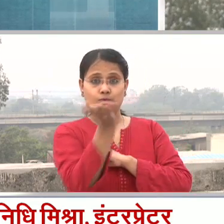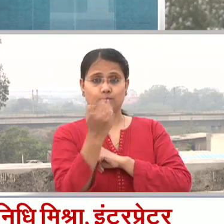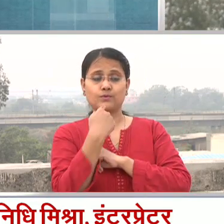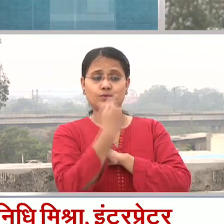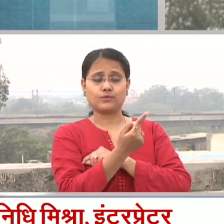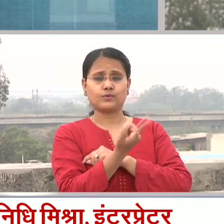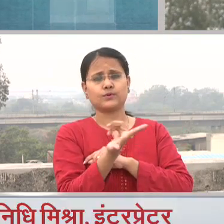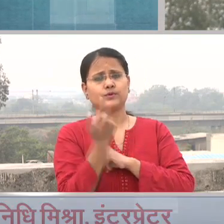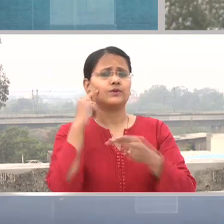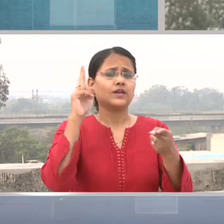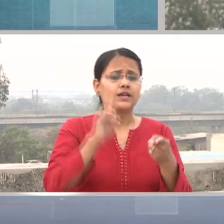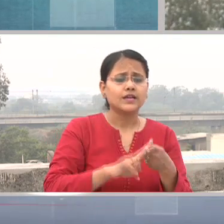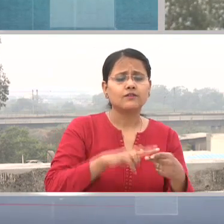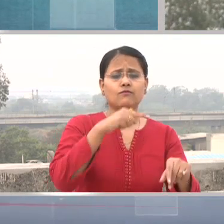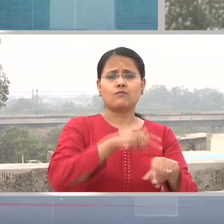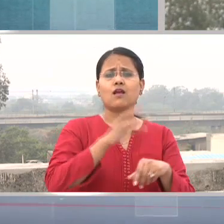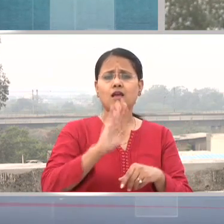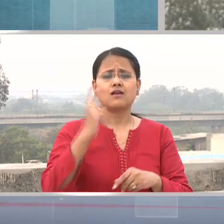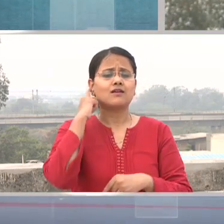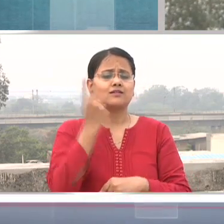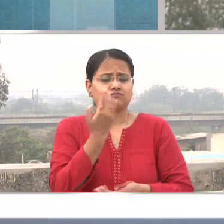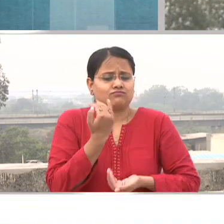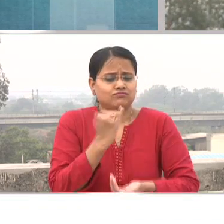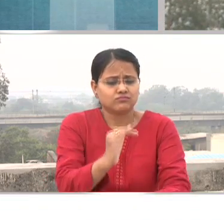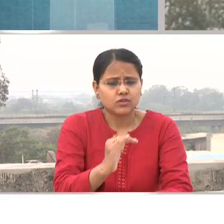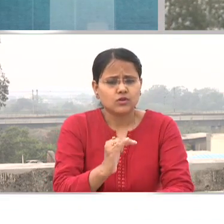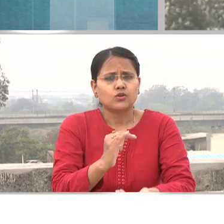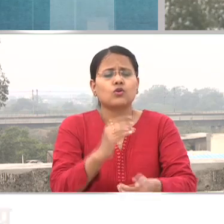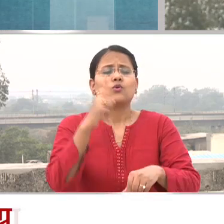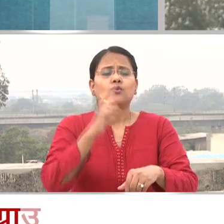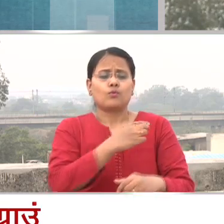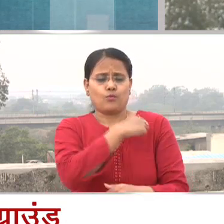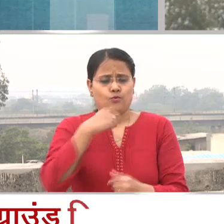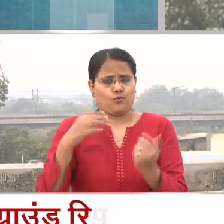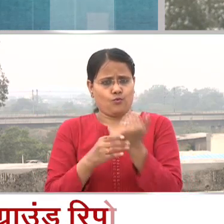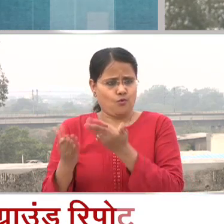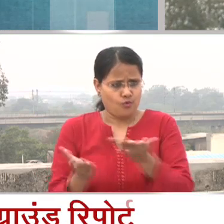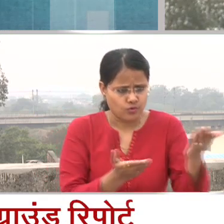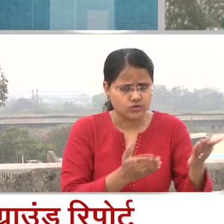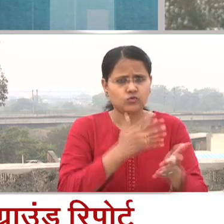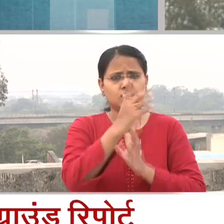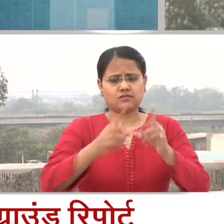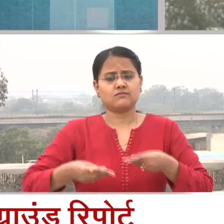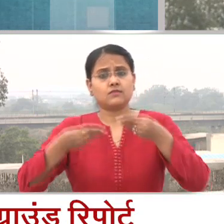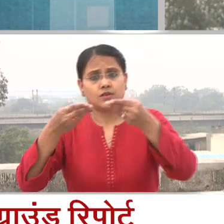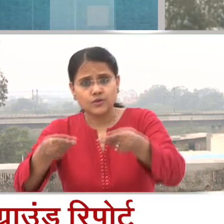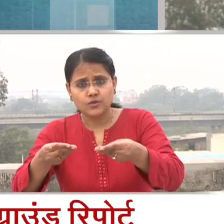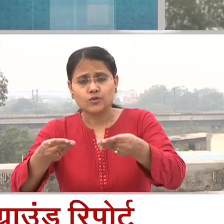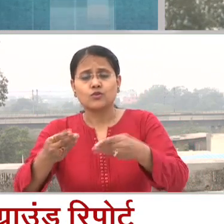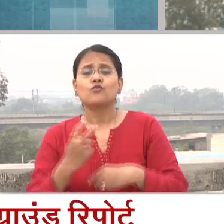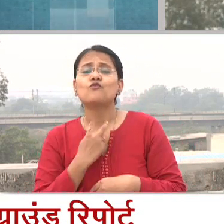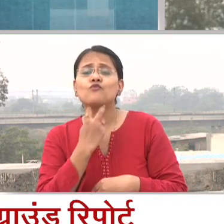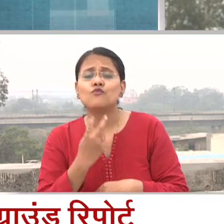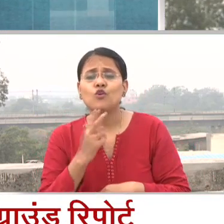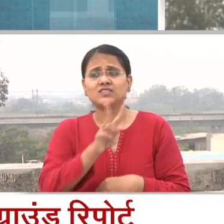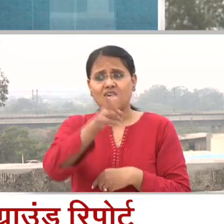अब आपको बताते हैं कि कैसे अगर वक्त रहते इन लोगों को सही इलाज मिल पाए तो ये लोग भी उन आवाज़ों को